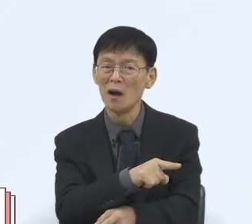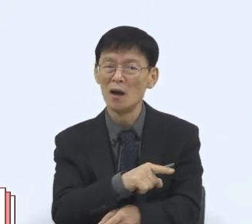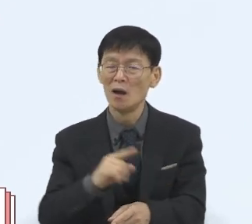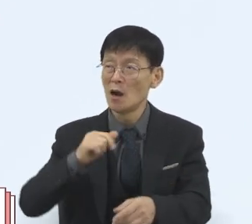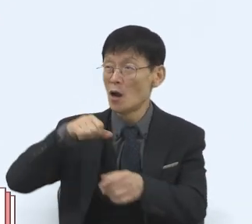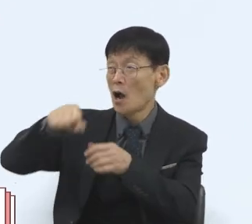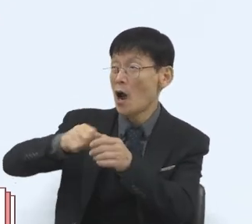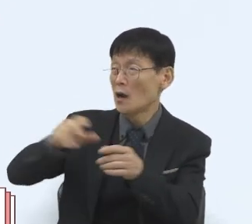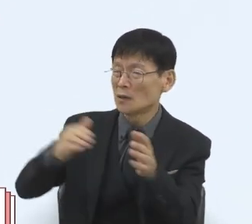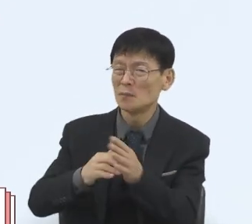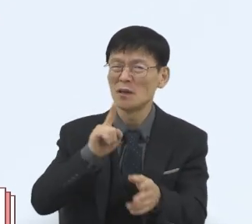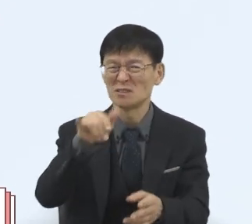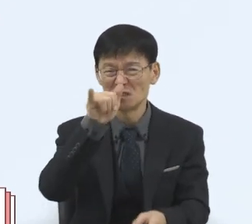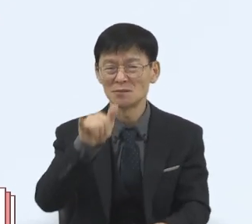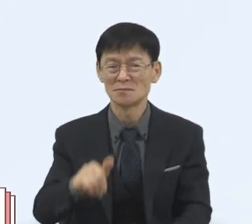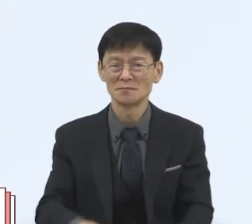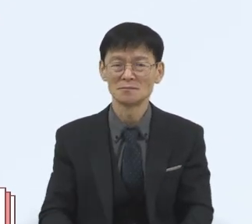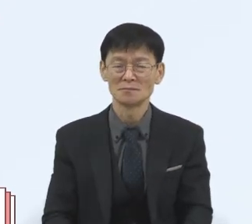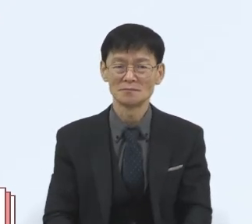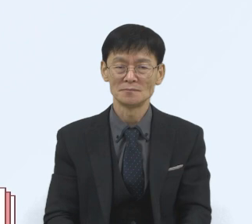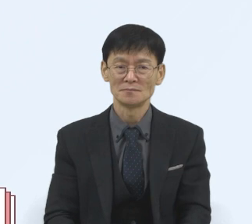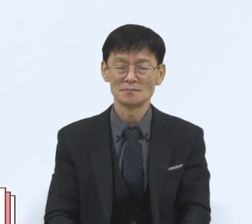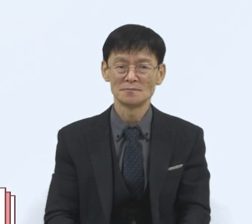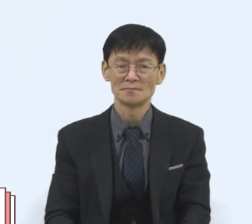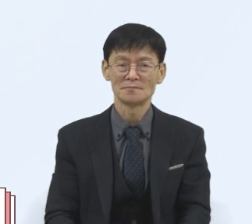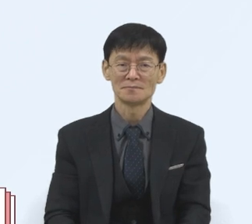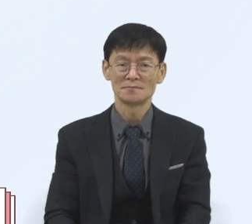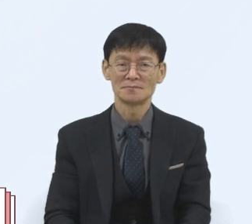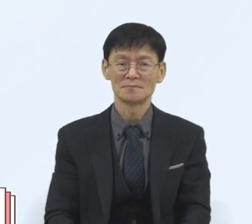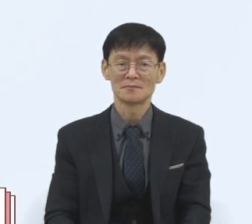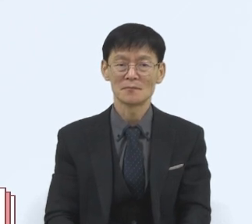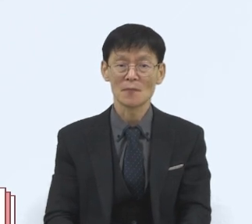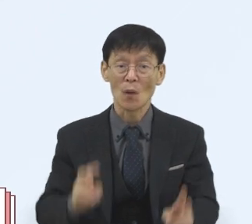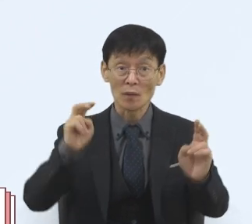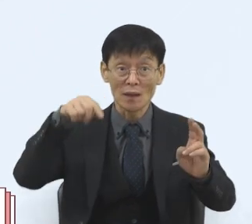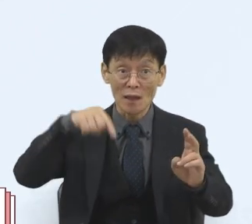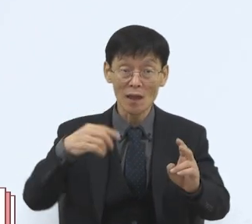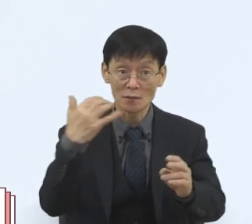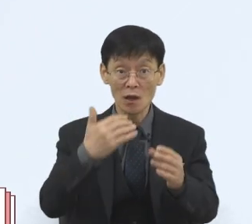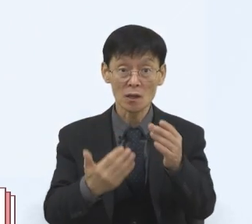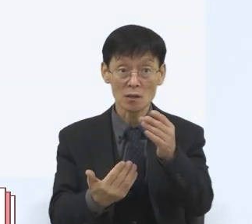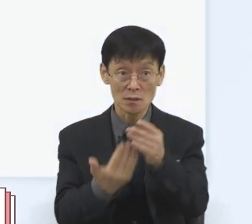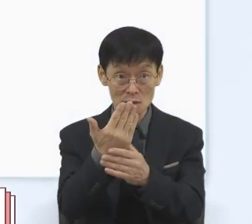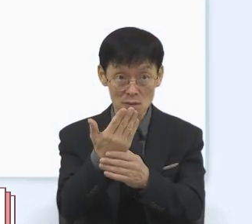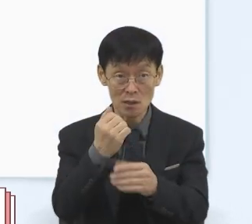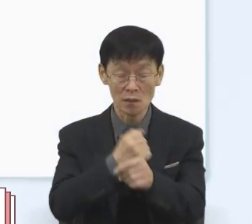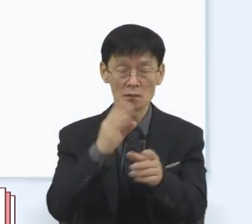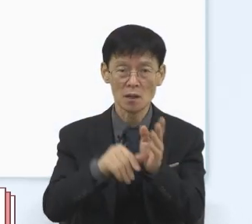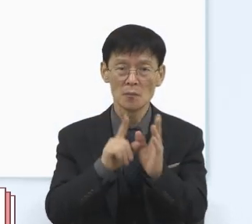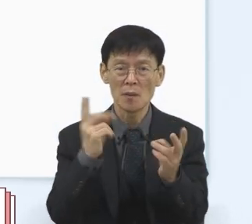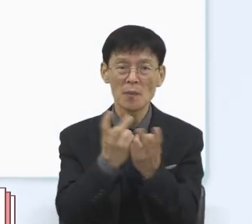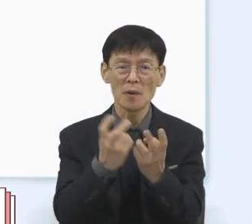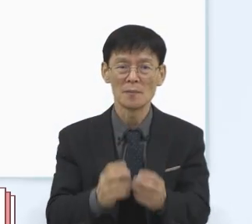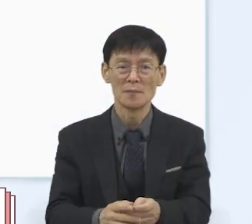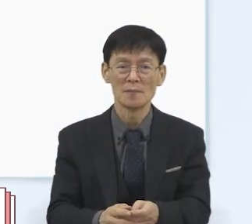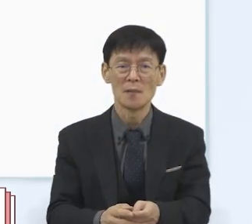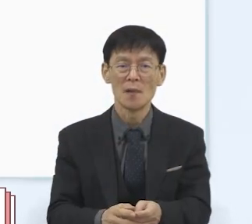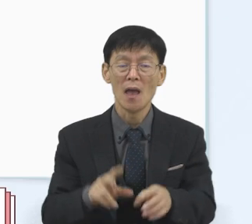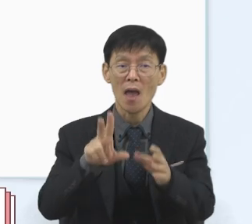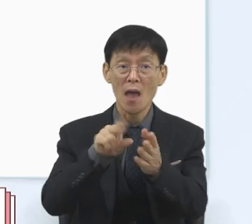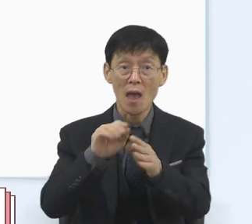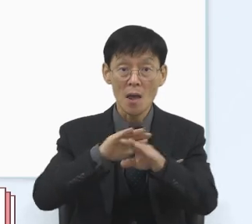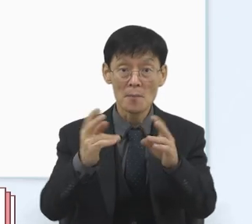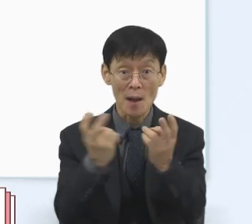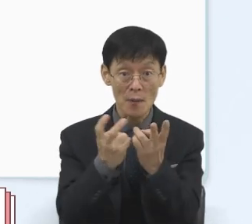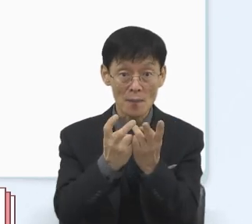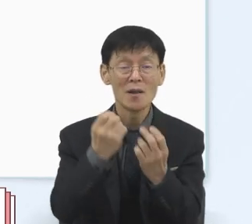나쁜 소문을 퍼뜨리는 경우가 이에 해당될 수 있습니다. 직장 내 성희롱이 발생했을 때 문제